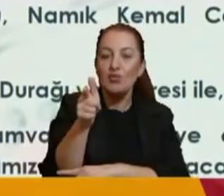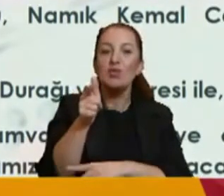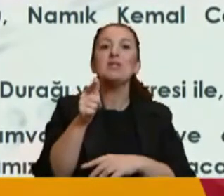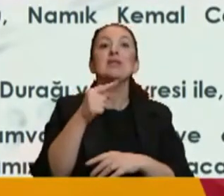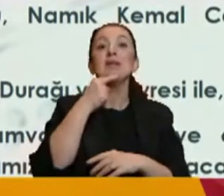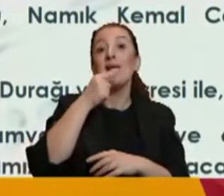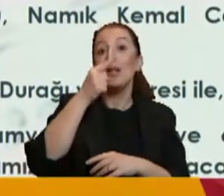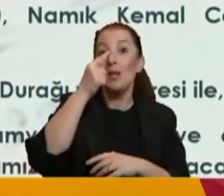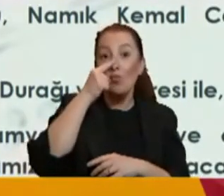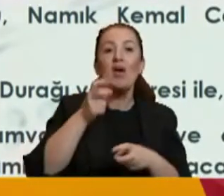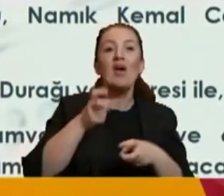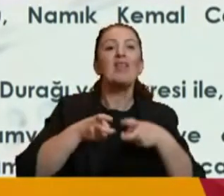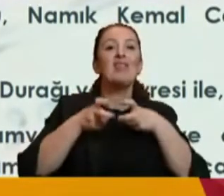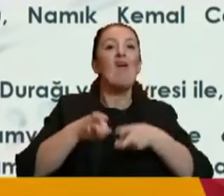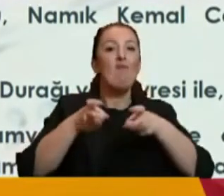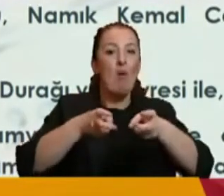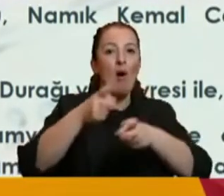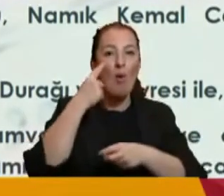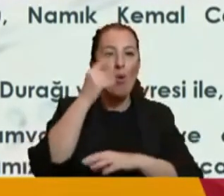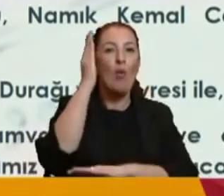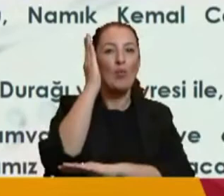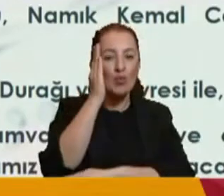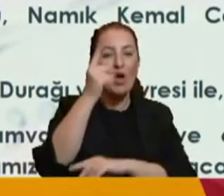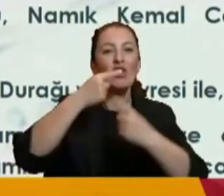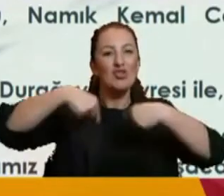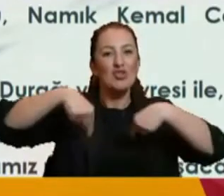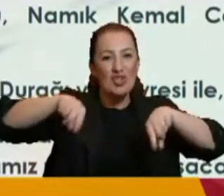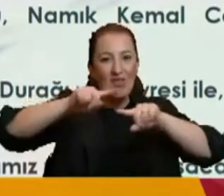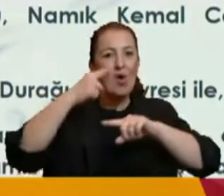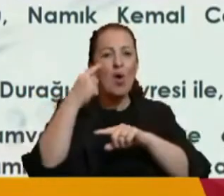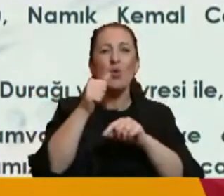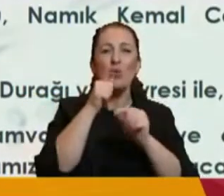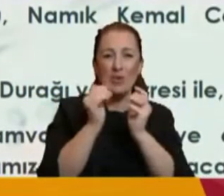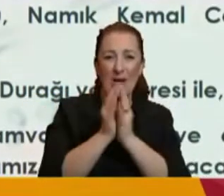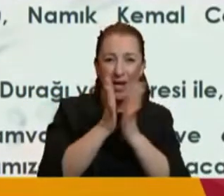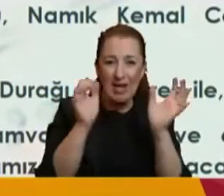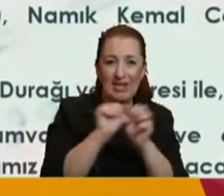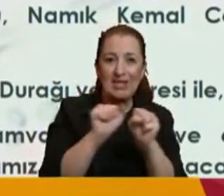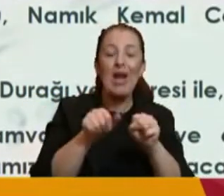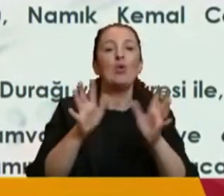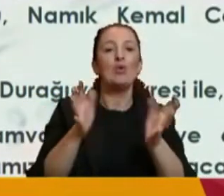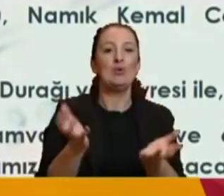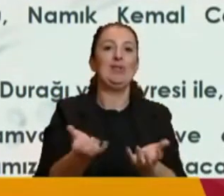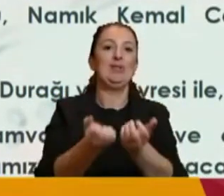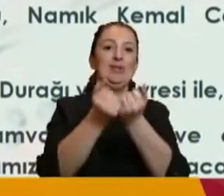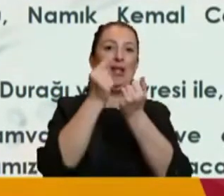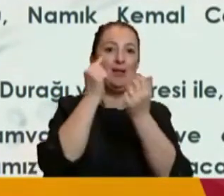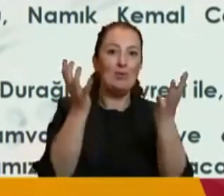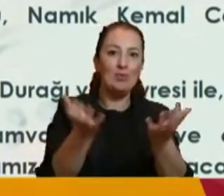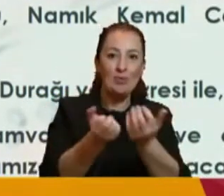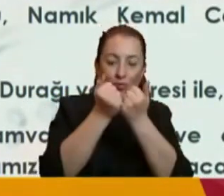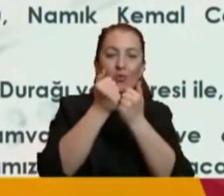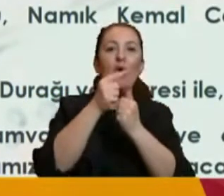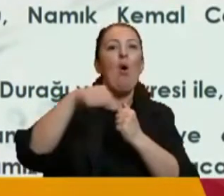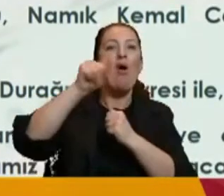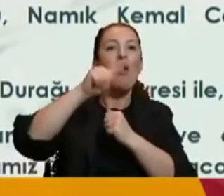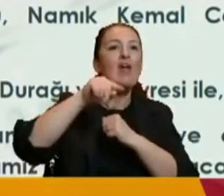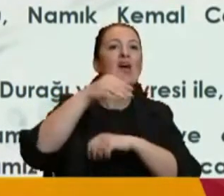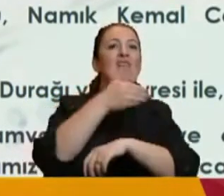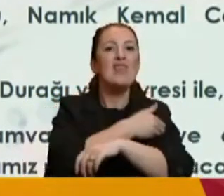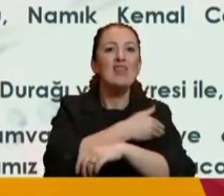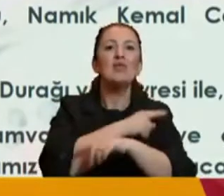Zeytinburnu tramvay durağı ve çevresi su taşkınlardan kurtarılacak bölgedeki halkımız